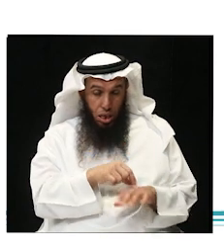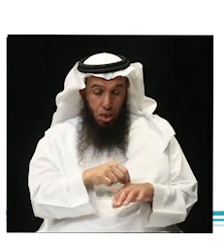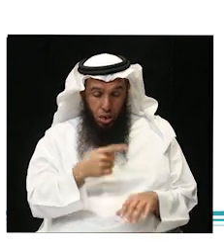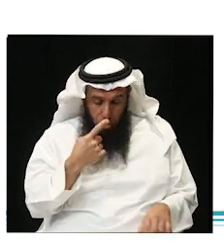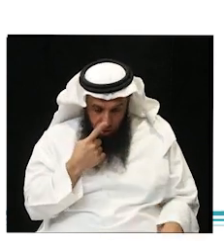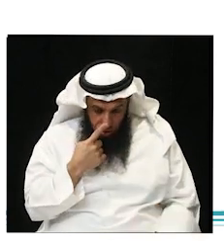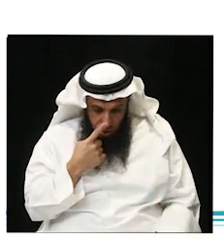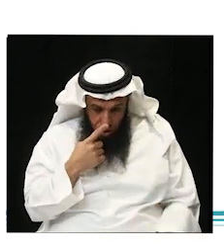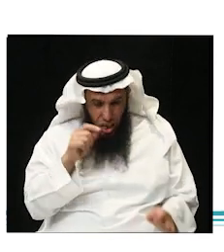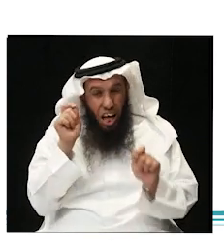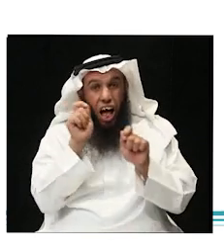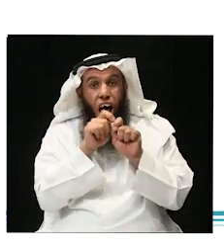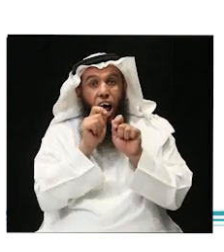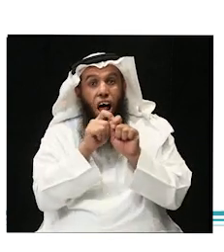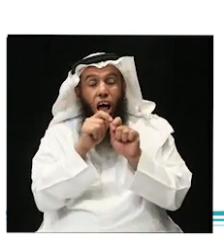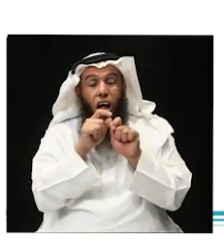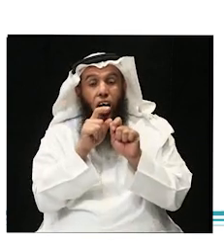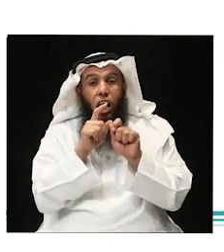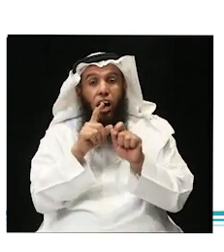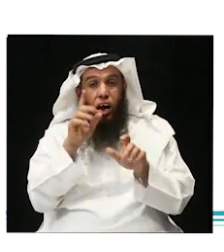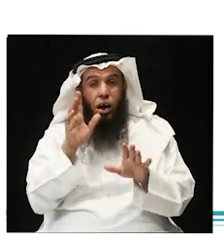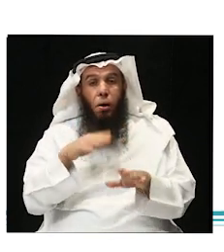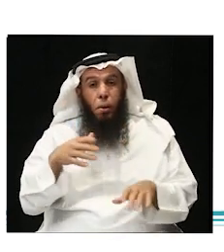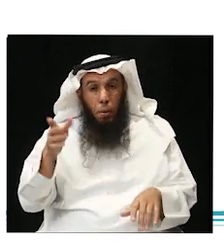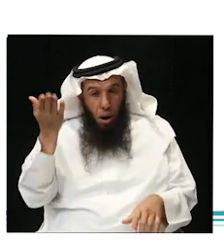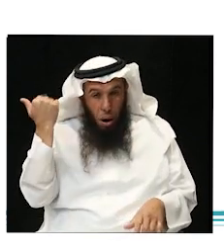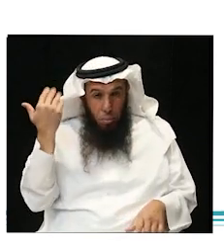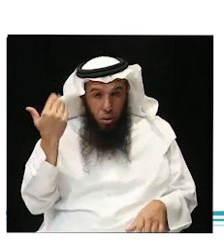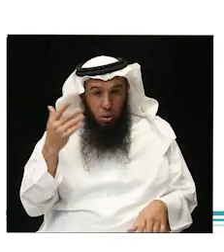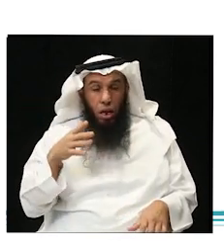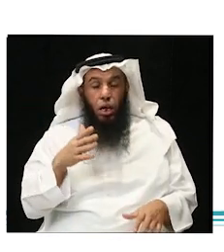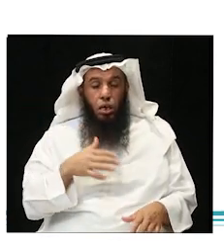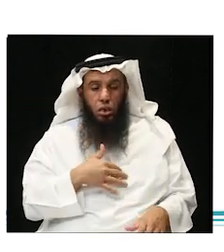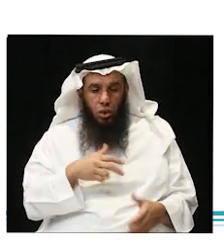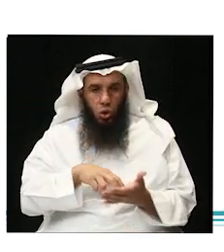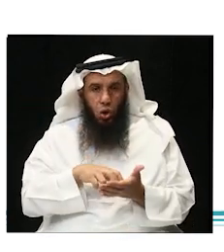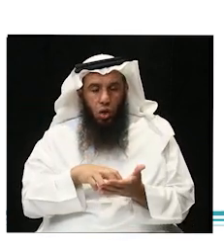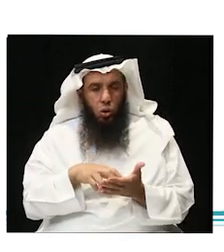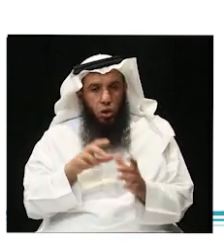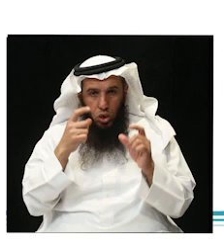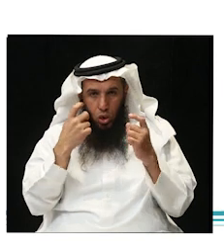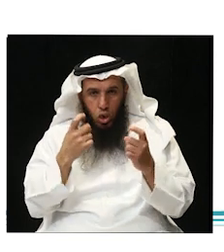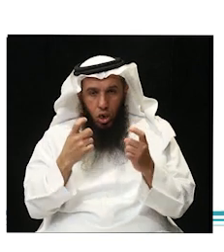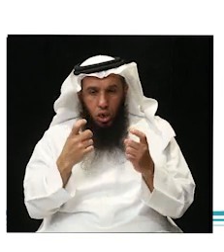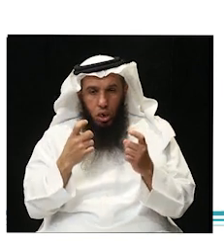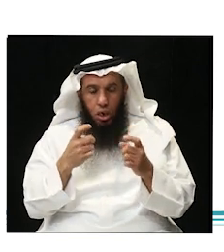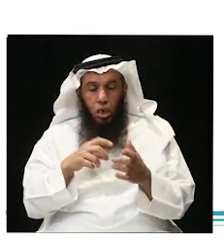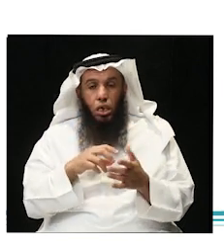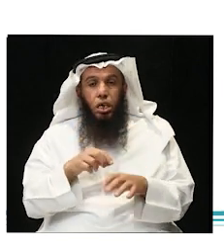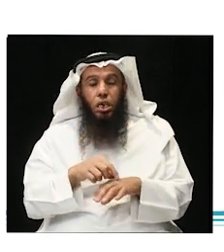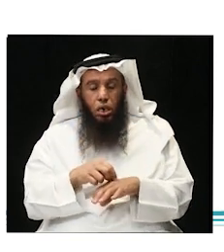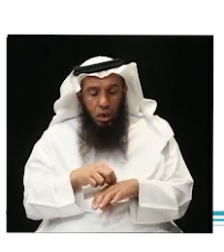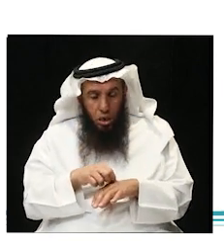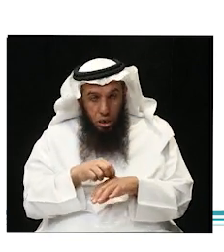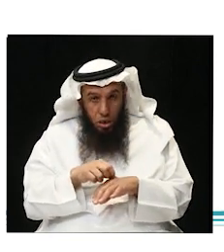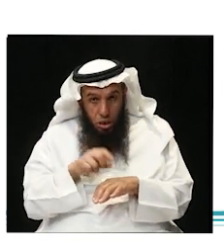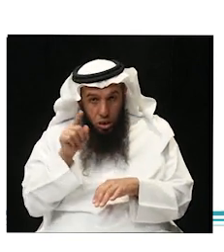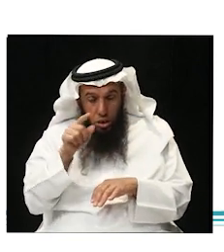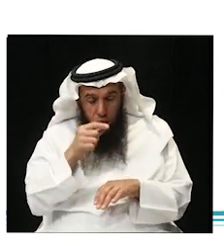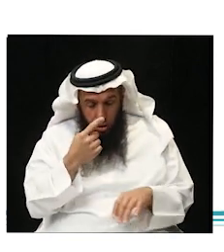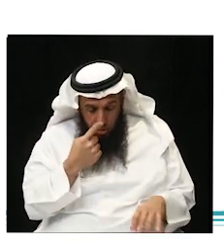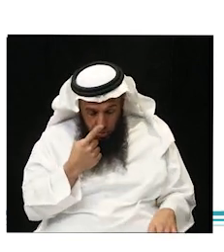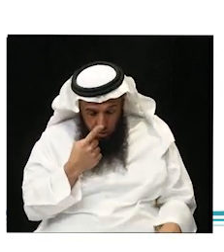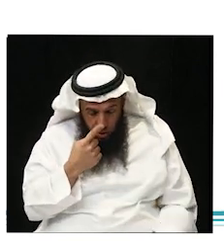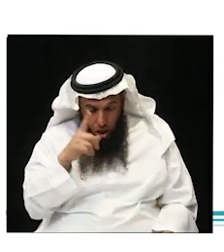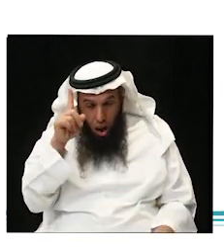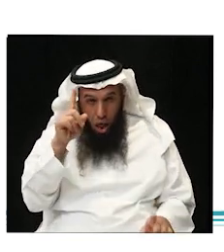قبلكم لعلكم تتقون. وين الشاهد؟ هذه، يا أيها الناس اعبدوا ربكم الذي خلقكم، هذا هو الشاهد. طيب